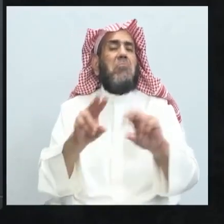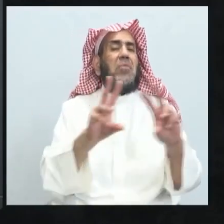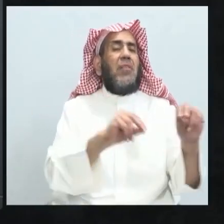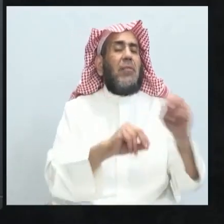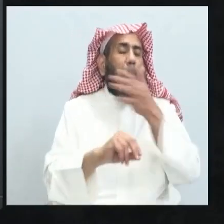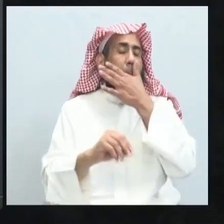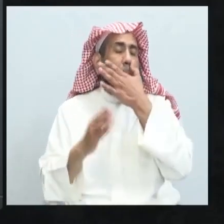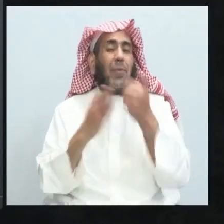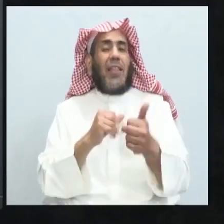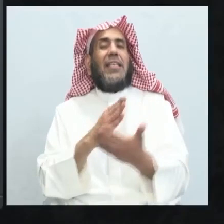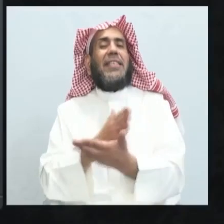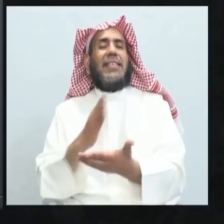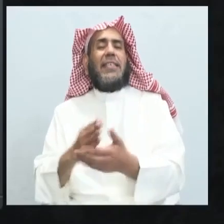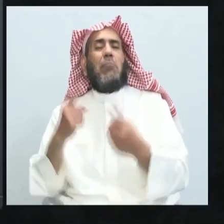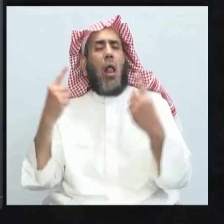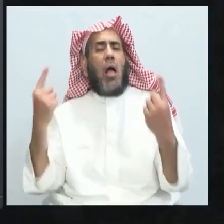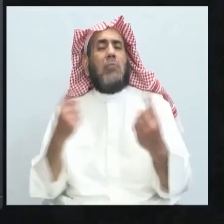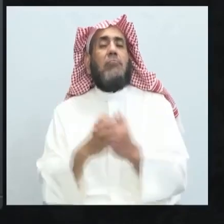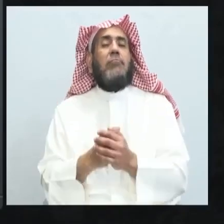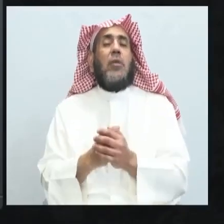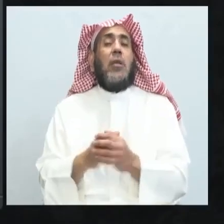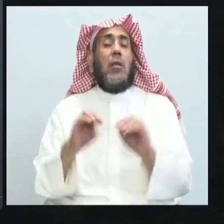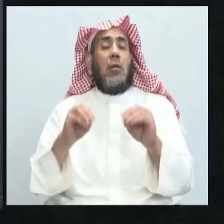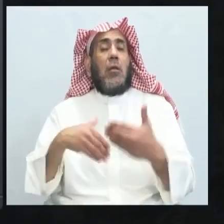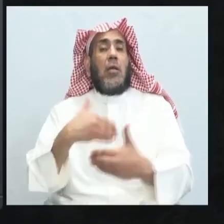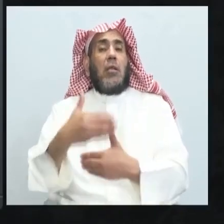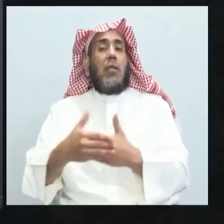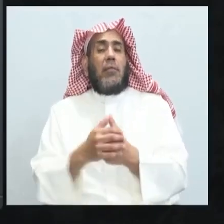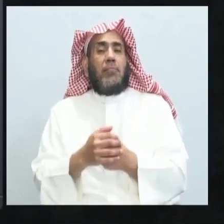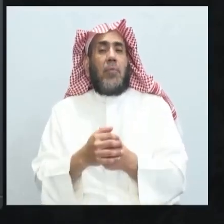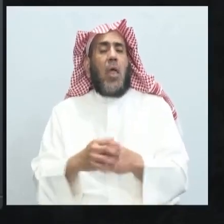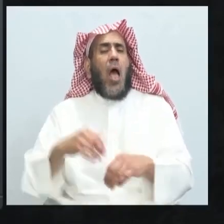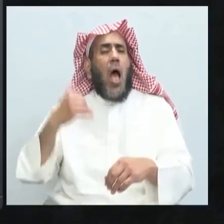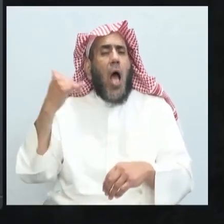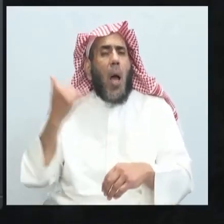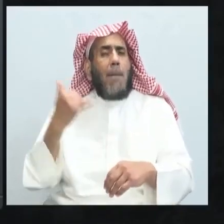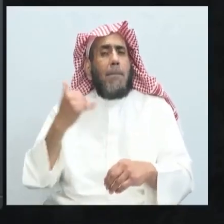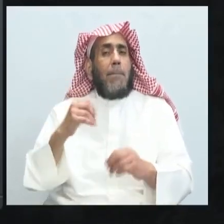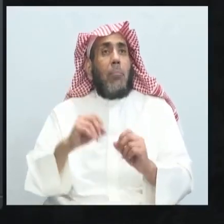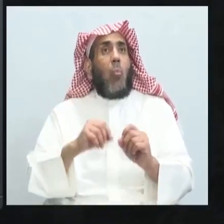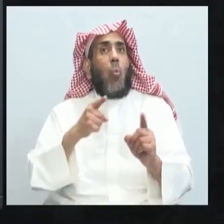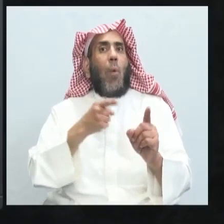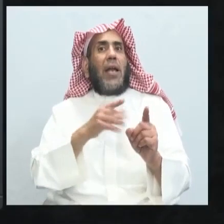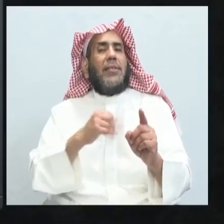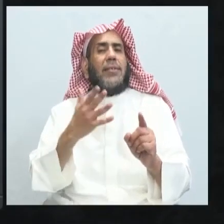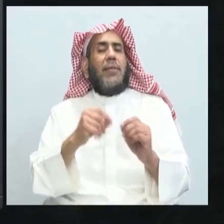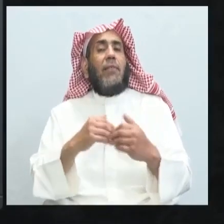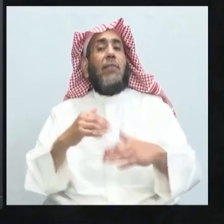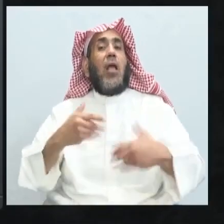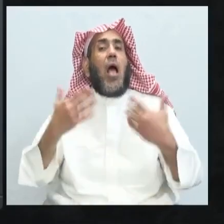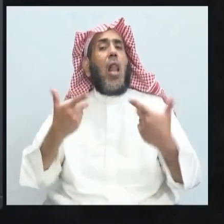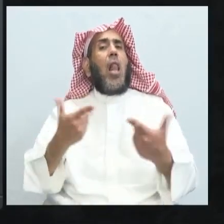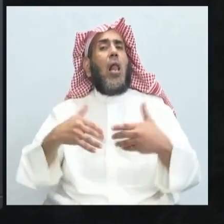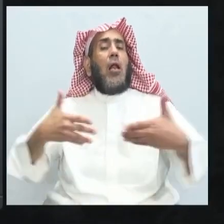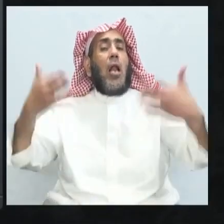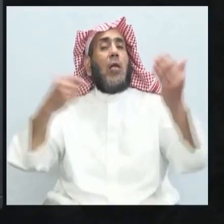على هذا التقسيم المعروف ايضا تحدثنا بعد ذلك في عن اهم ما برز في الادب الجاهلي